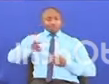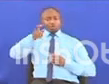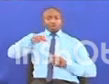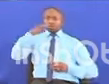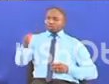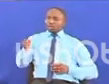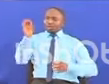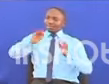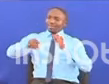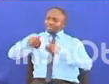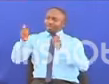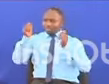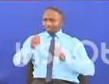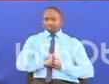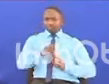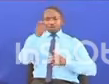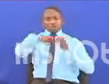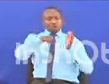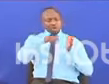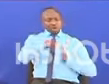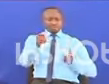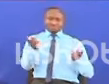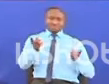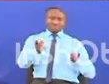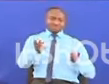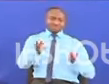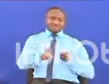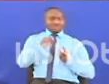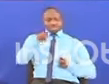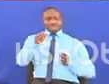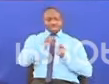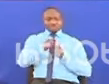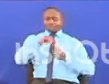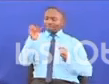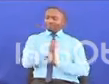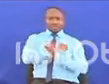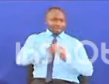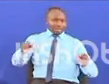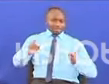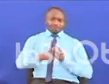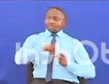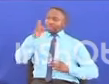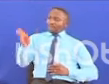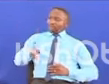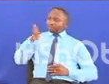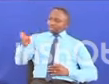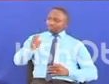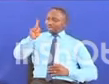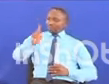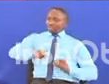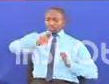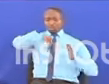Watanzania wachangi, na kodi wamelipa. Mheshimiwa Spika, hiki kitu hakiwezekani. Halmashauri ambazo